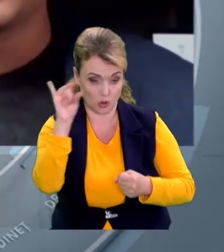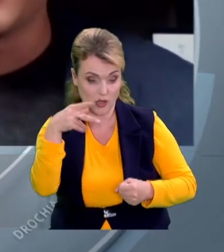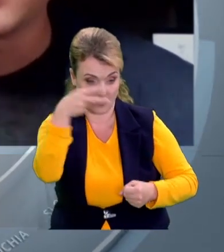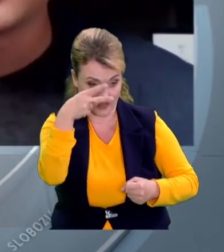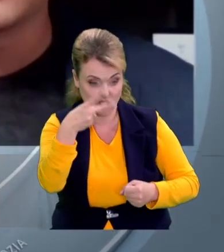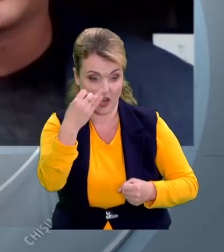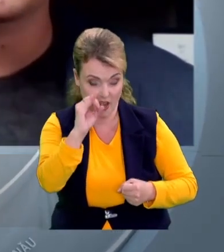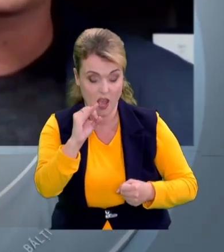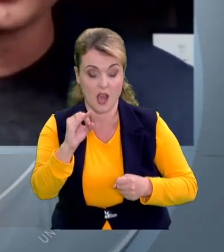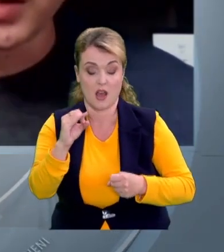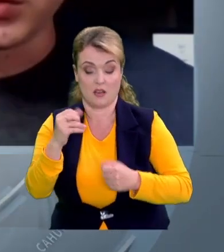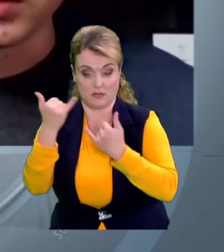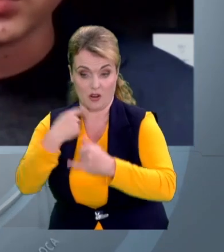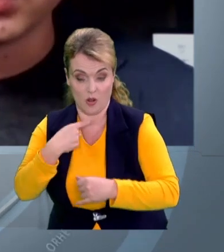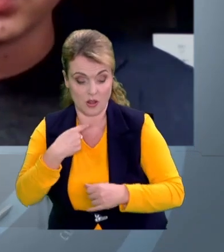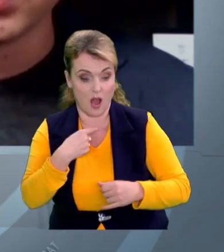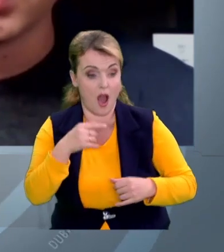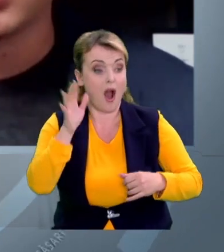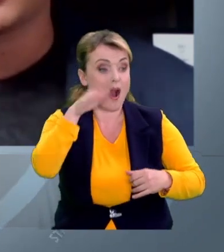ca dumneavoastră să pierdeți și mai mult.